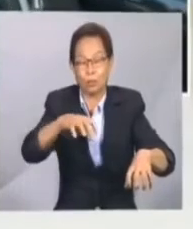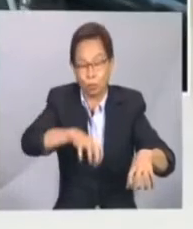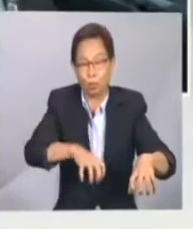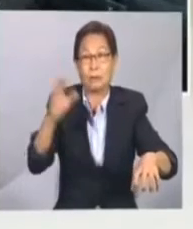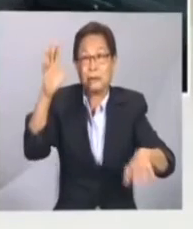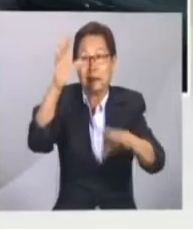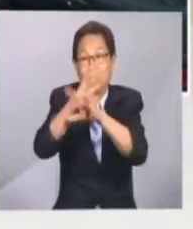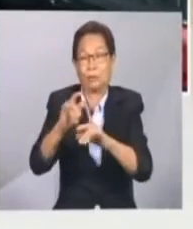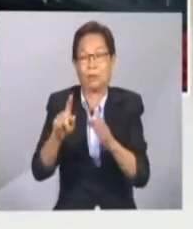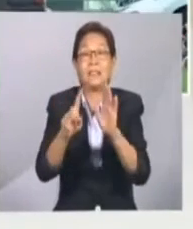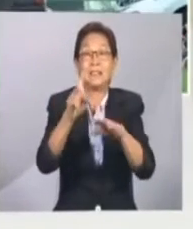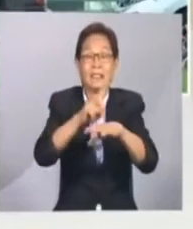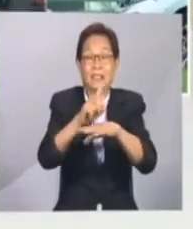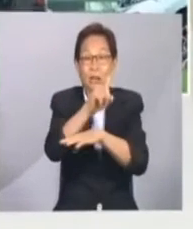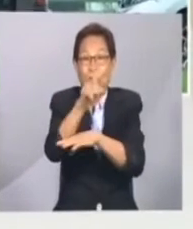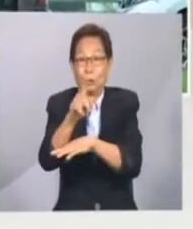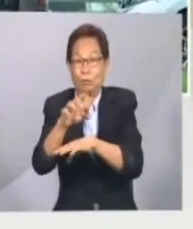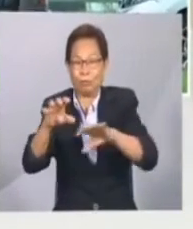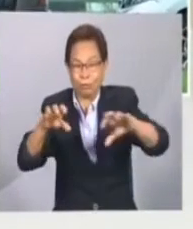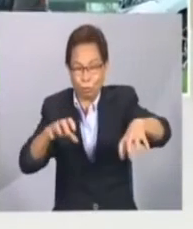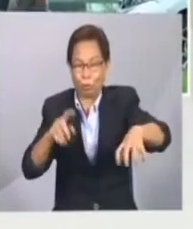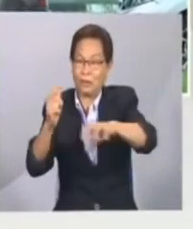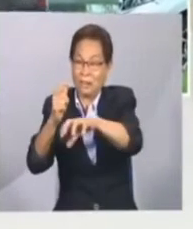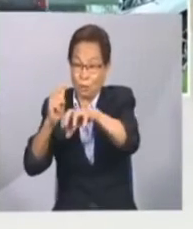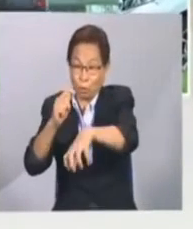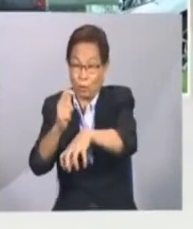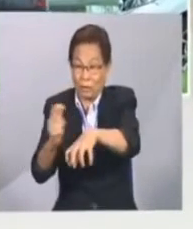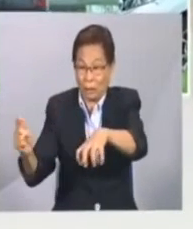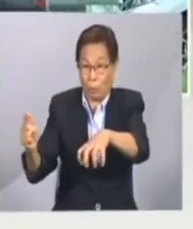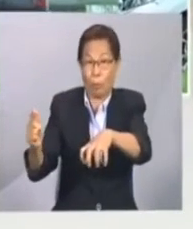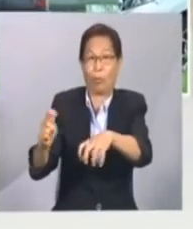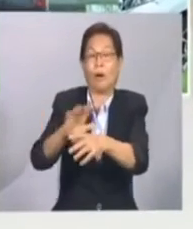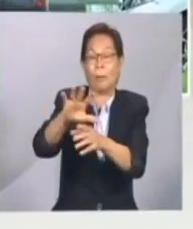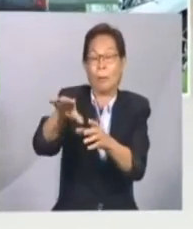Di zon timur yang melibatkan tiga negeri, iaitu